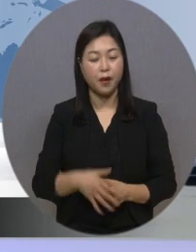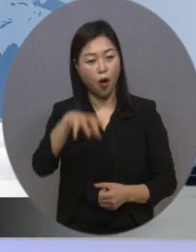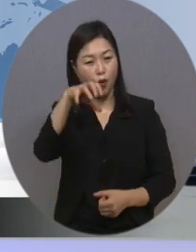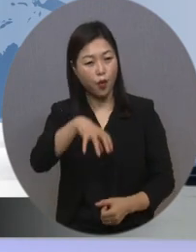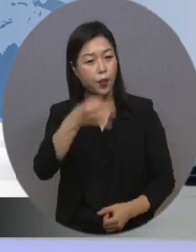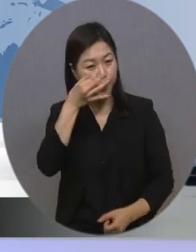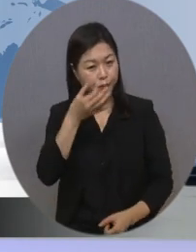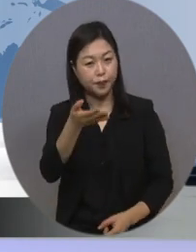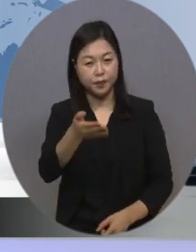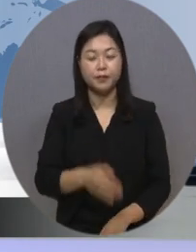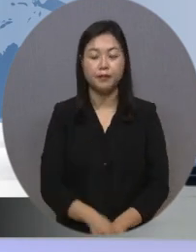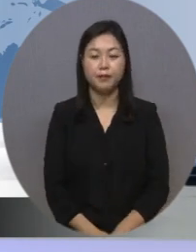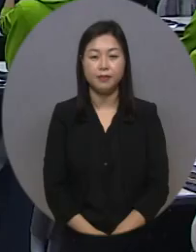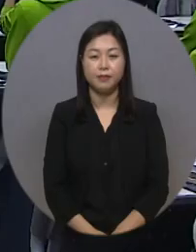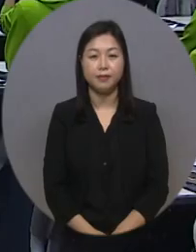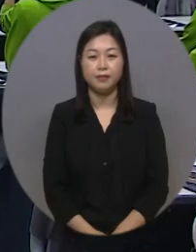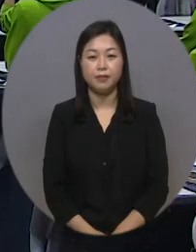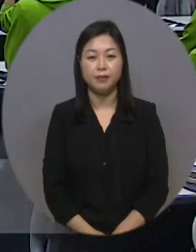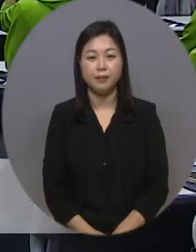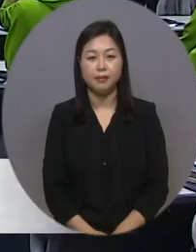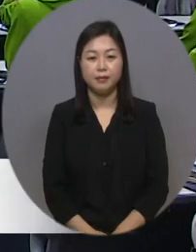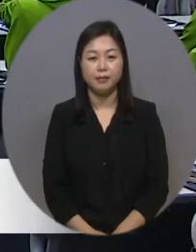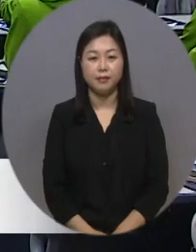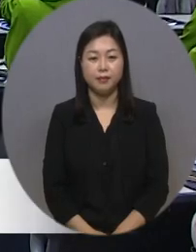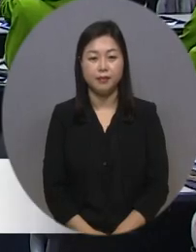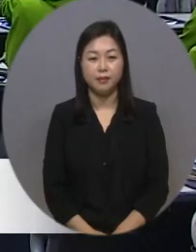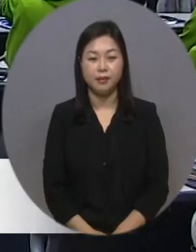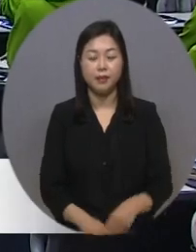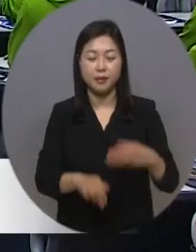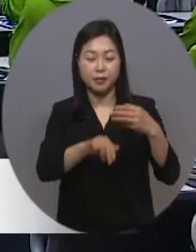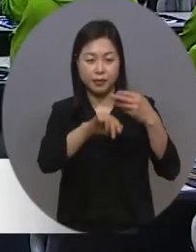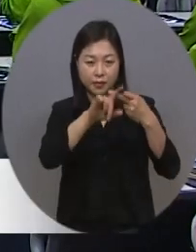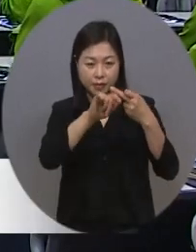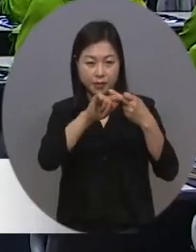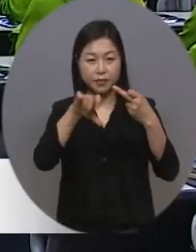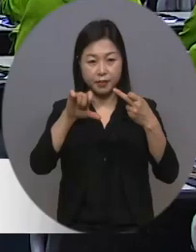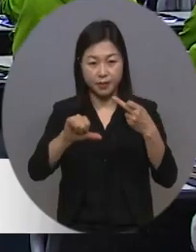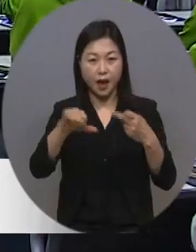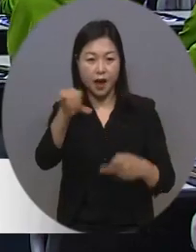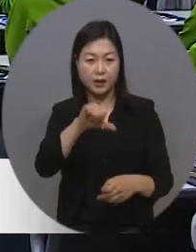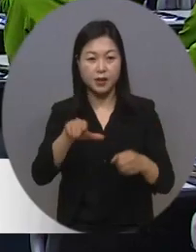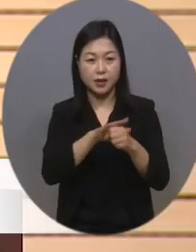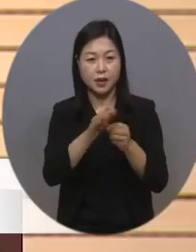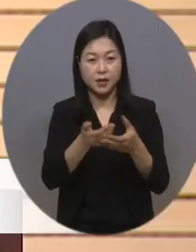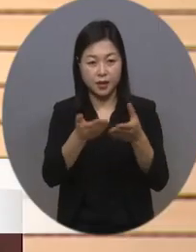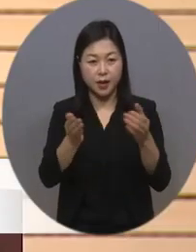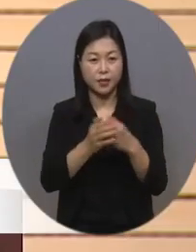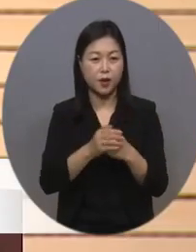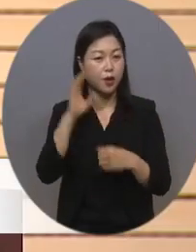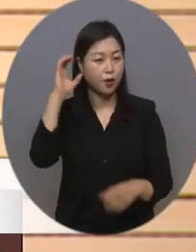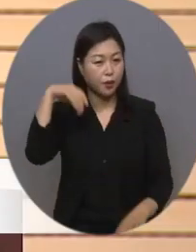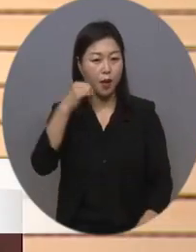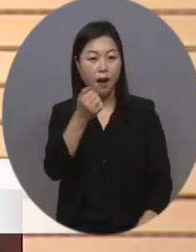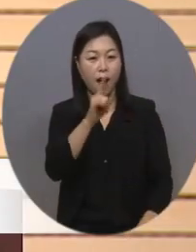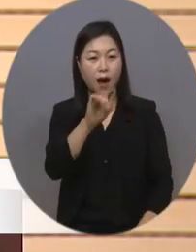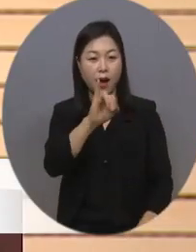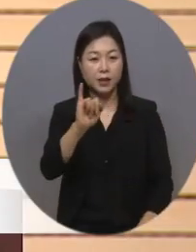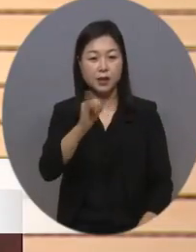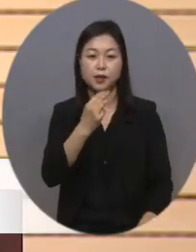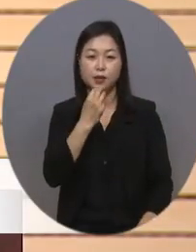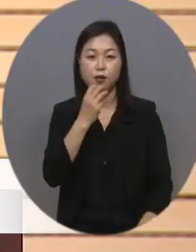기자가 다녀왔습니다. 지난 5일 아시아 사랑 나눔은 서울 영등포 하이서울